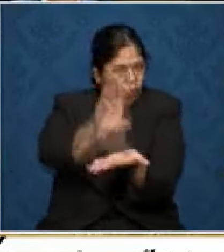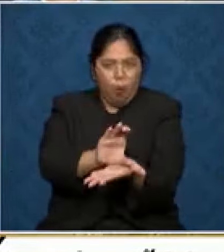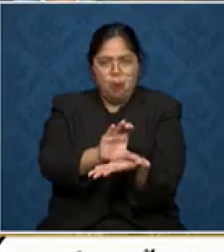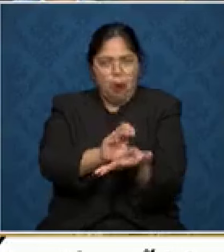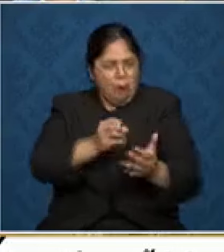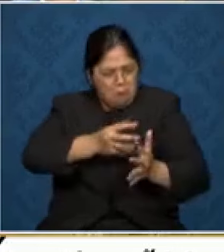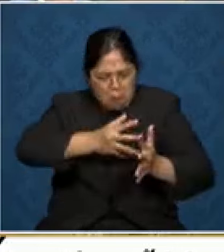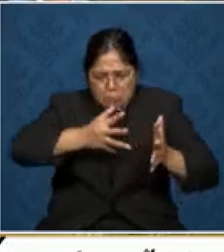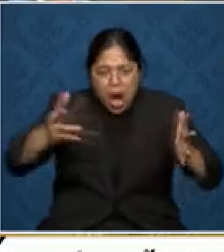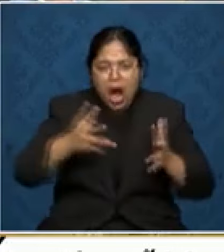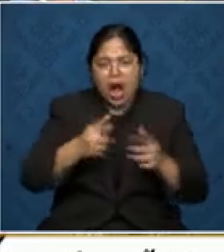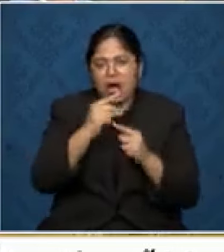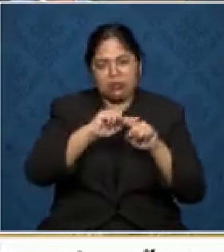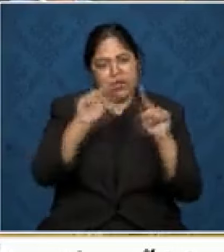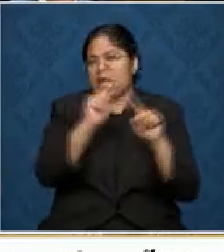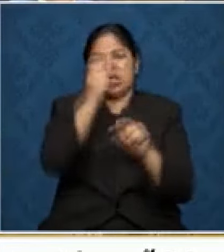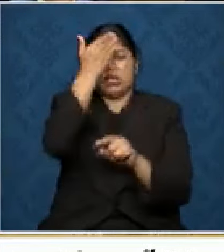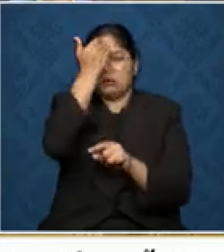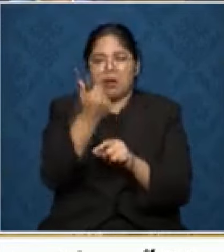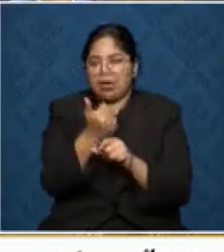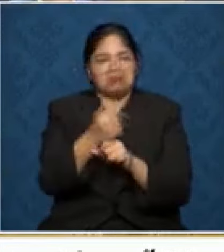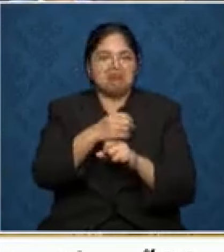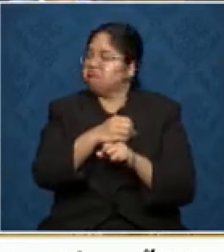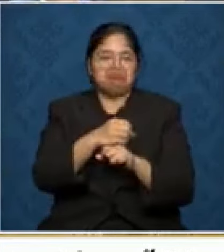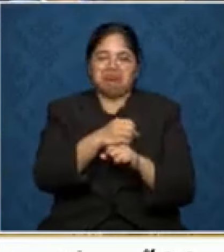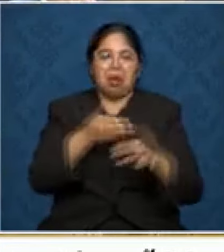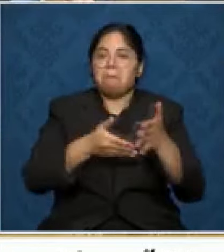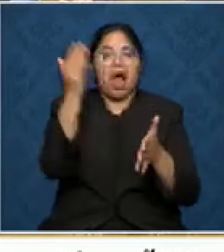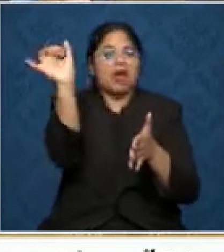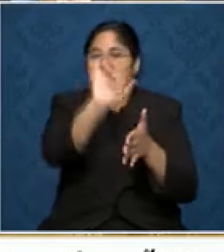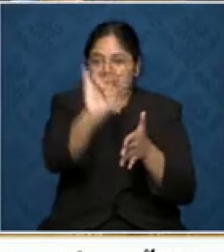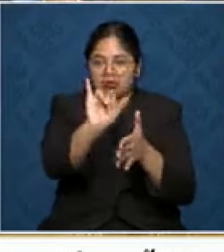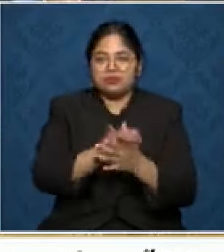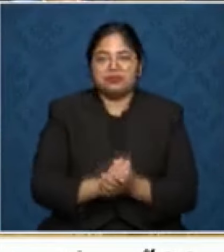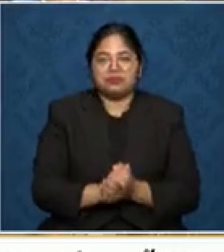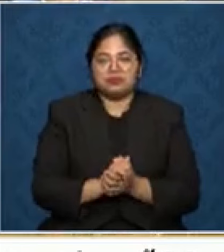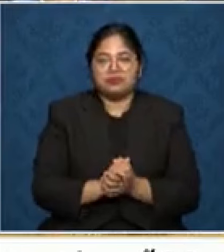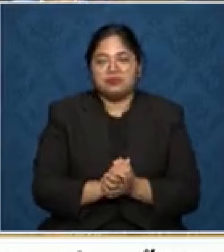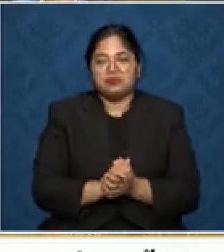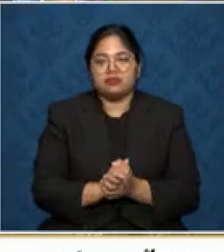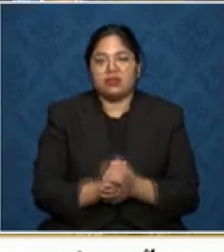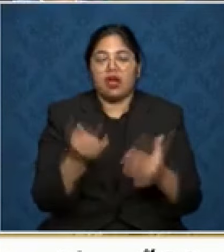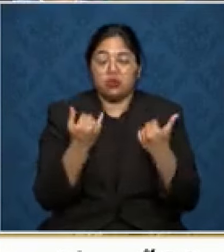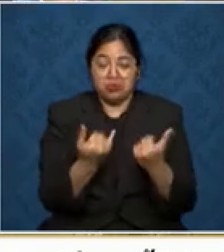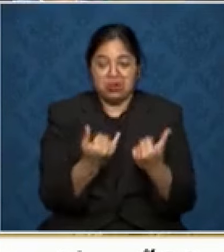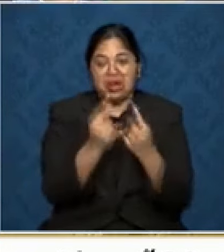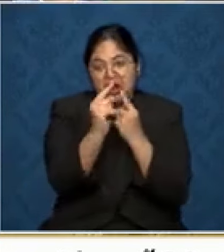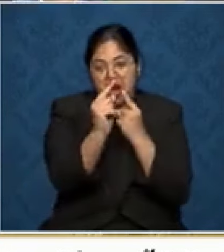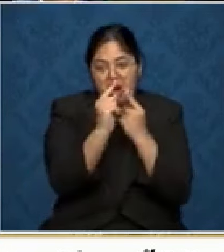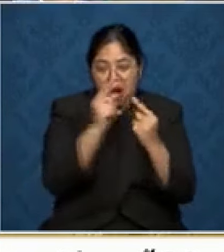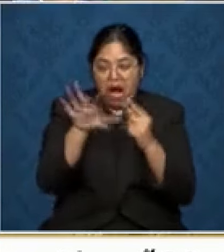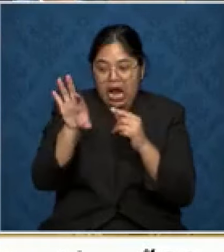แต่ยังสอบตกคำตอบมี 2ข้อครับที่ขออนุญาตหยิบยกขึ้นมากราบเรียนกับท่าน